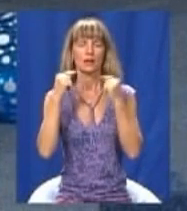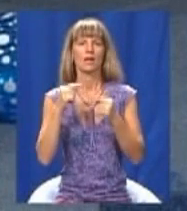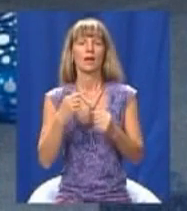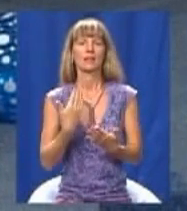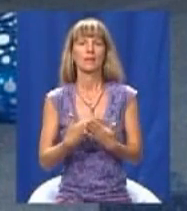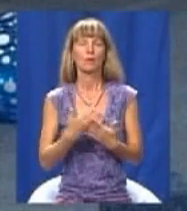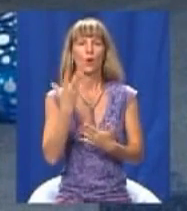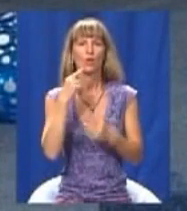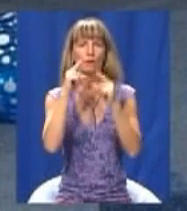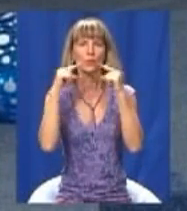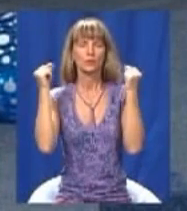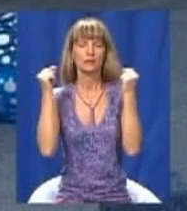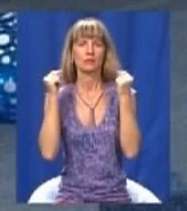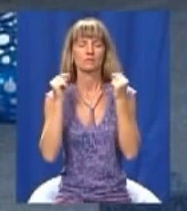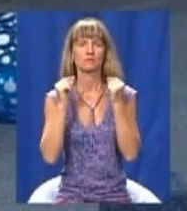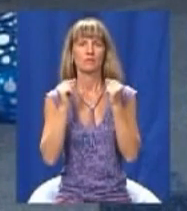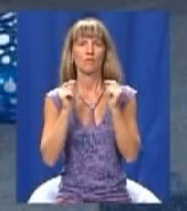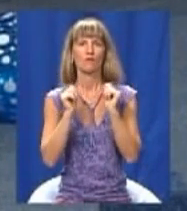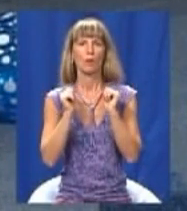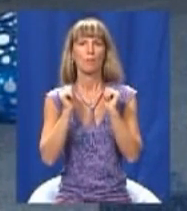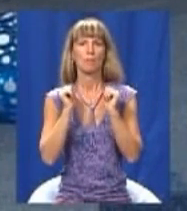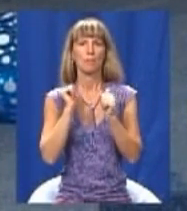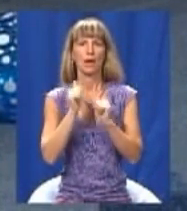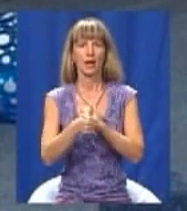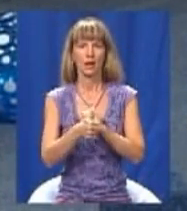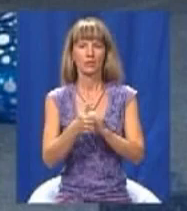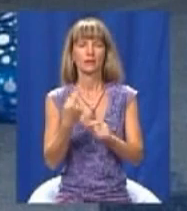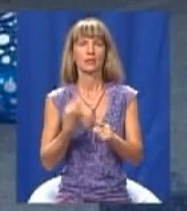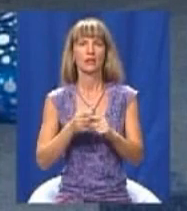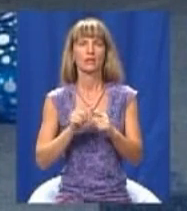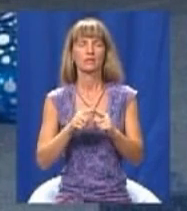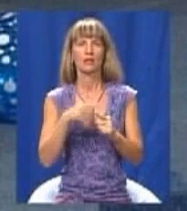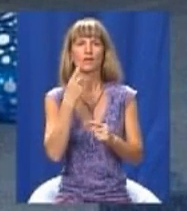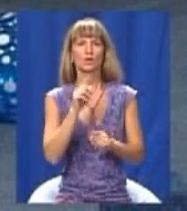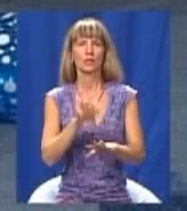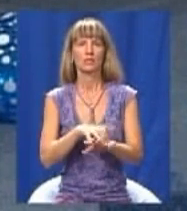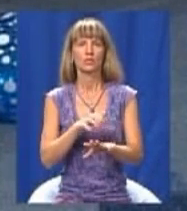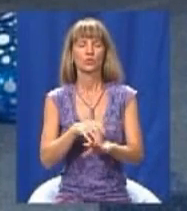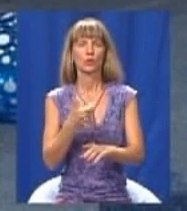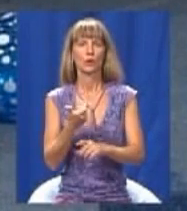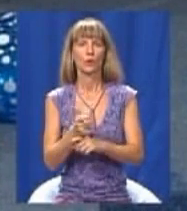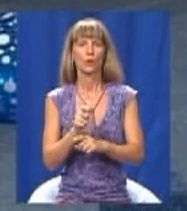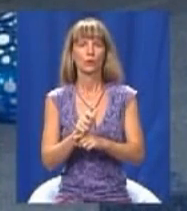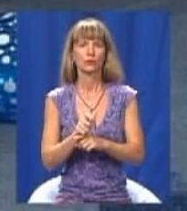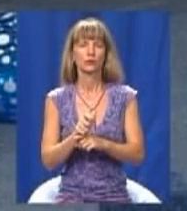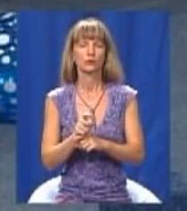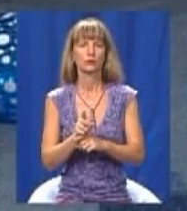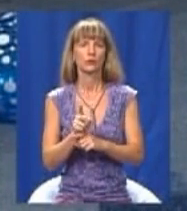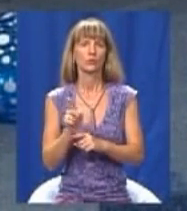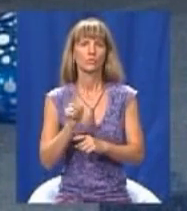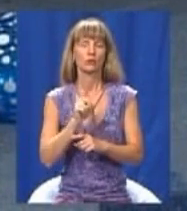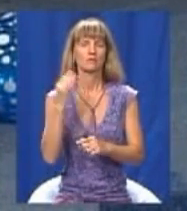коли вуса стирчать вперед, то це означає, що кішка дуже-дуже